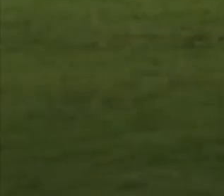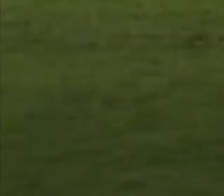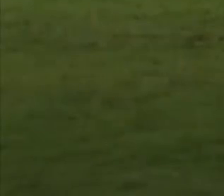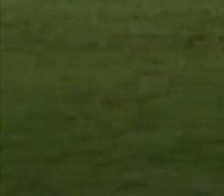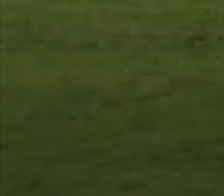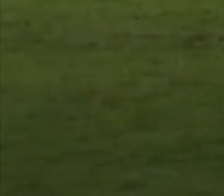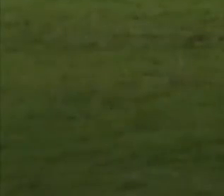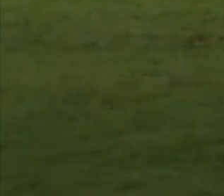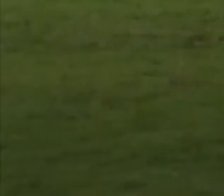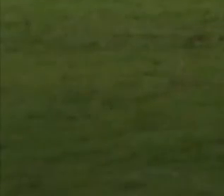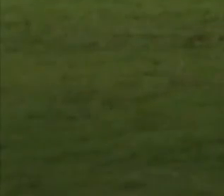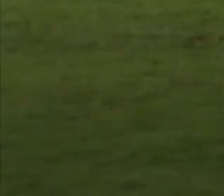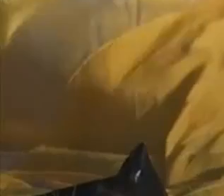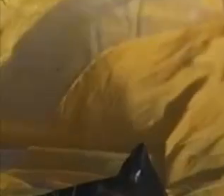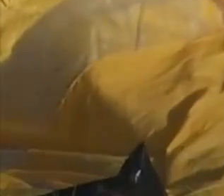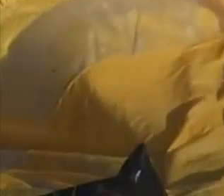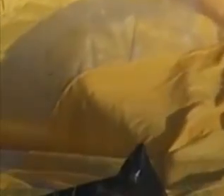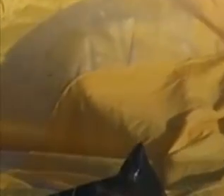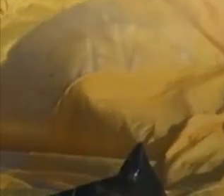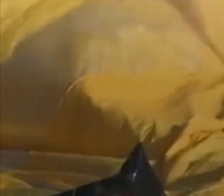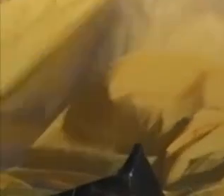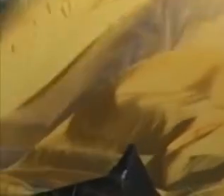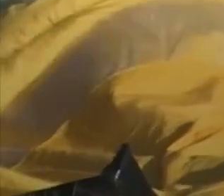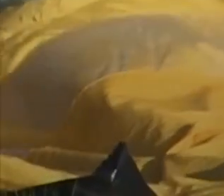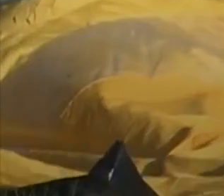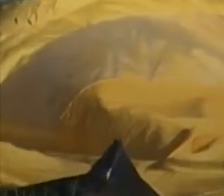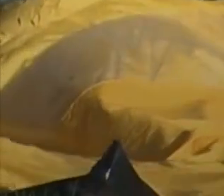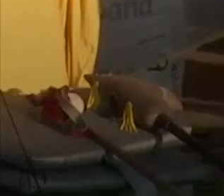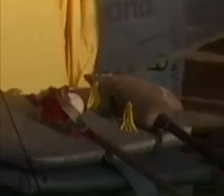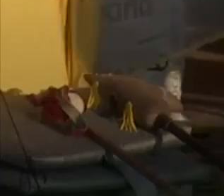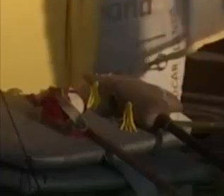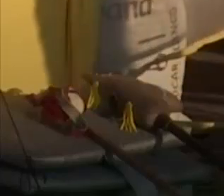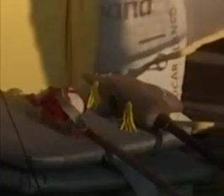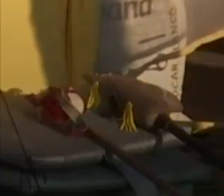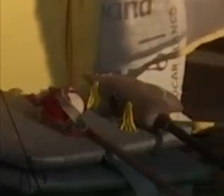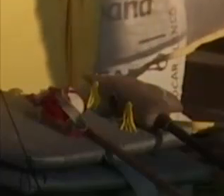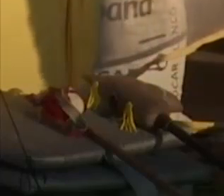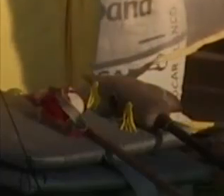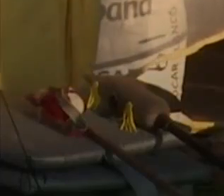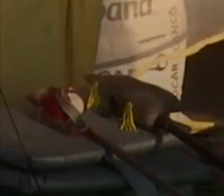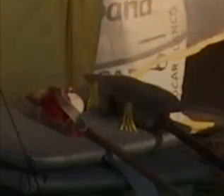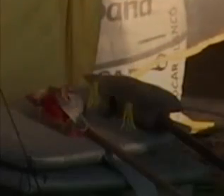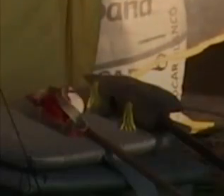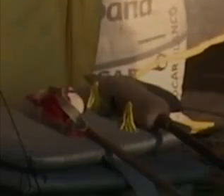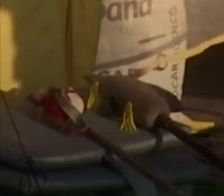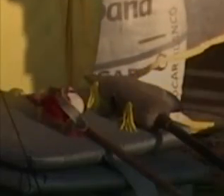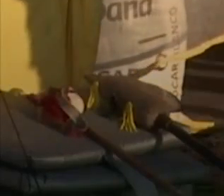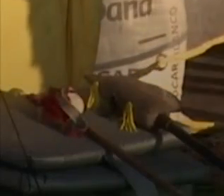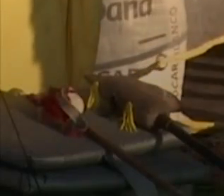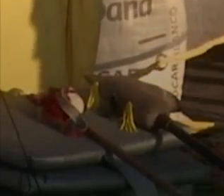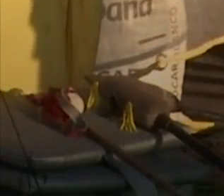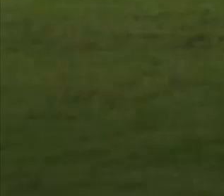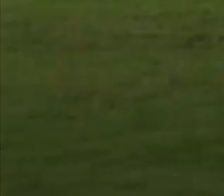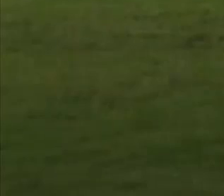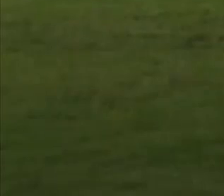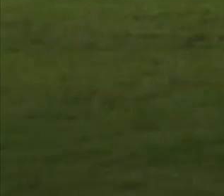cargar con una familia donde tú no tienes cómo ayudarla ni cómo mantenerla, pero yo creo que debemos tener,